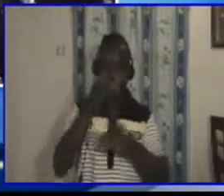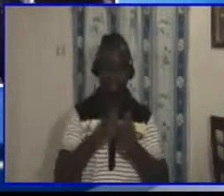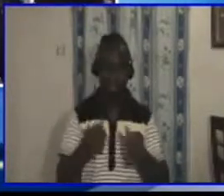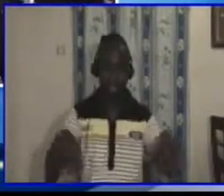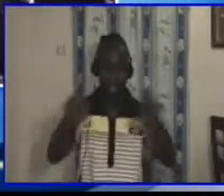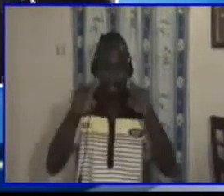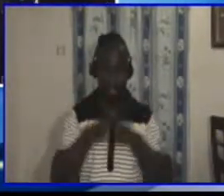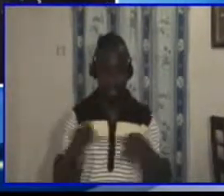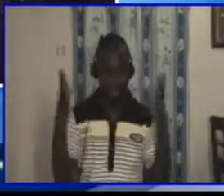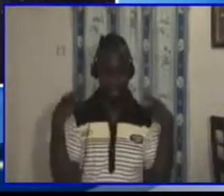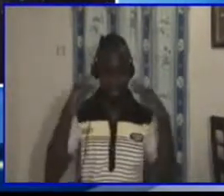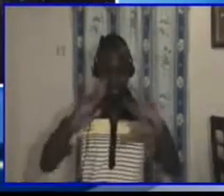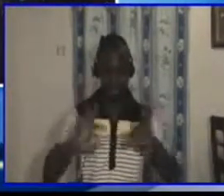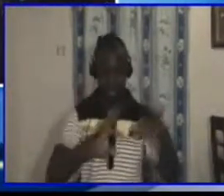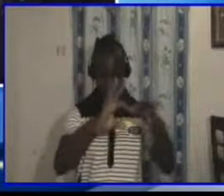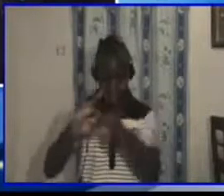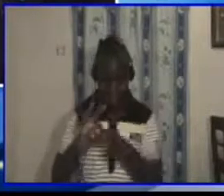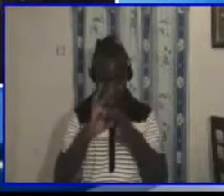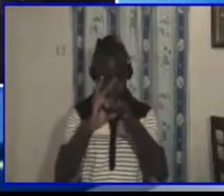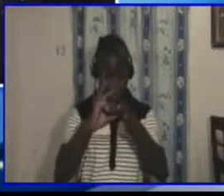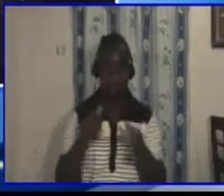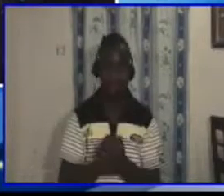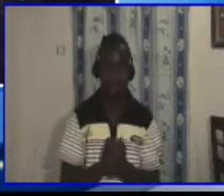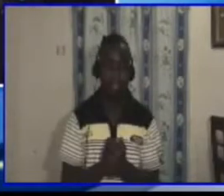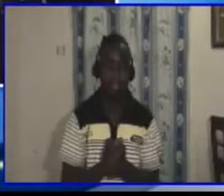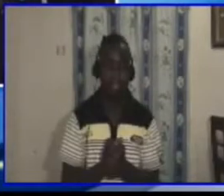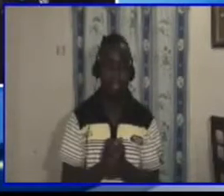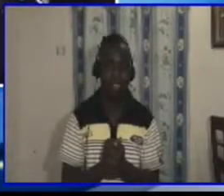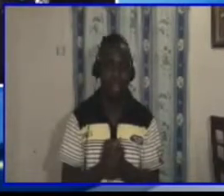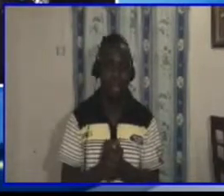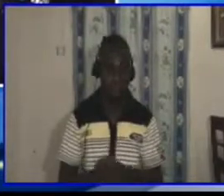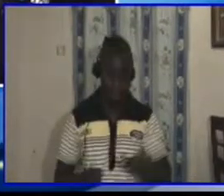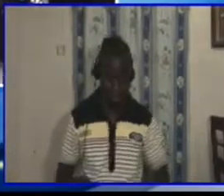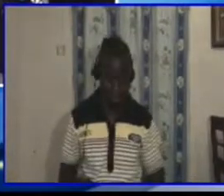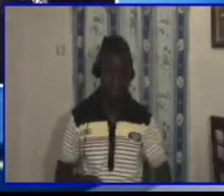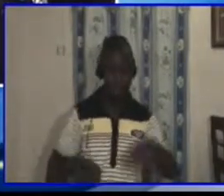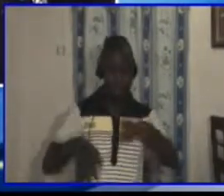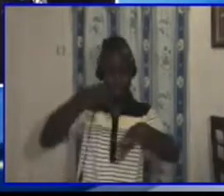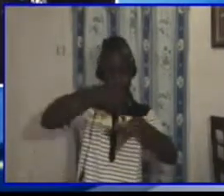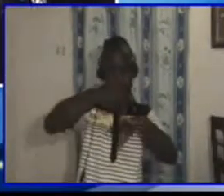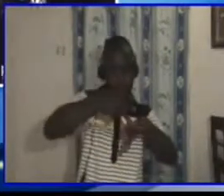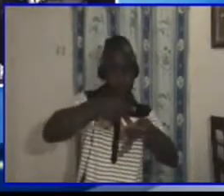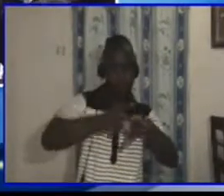soltanto quando il signore ritornerà quale angelo del patto